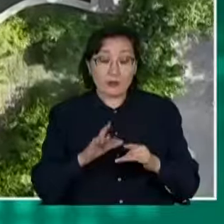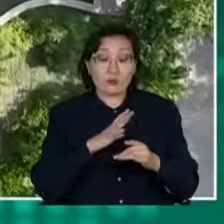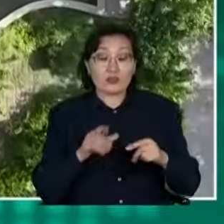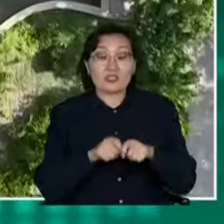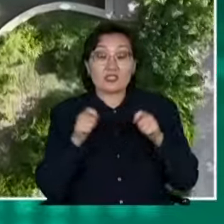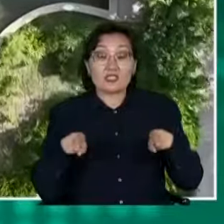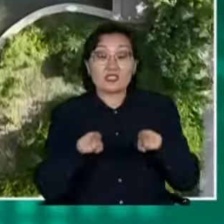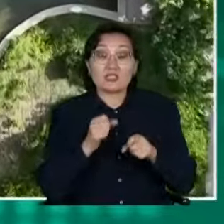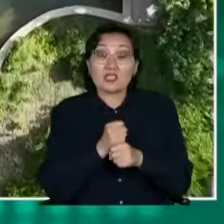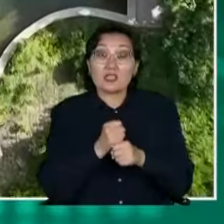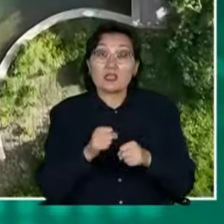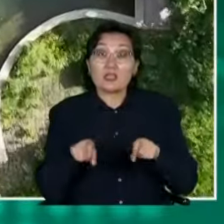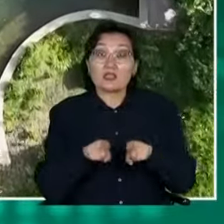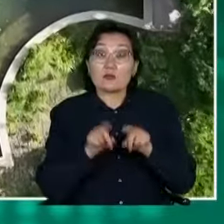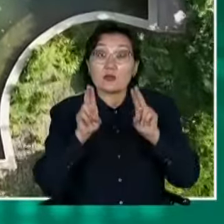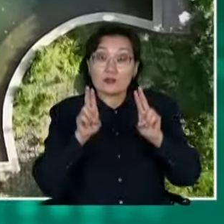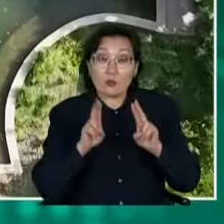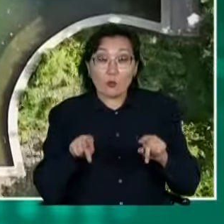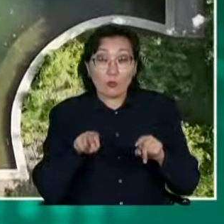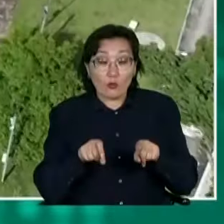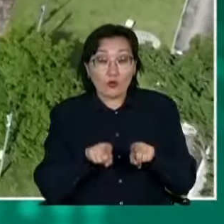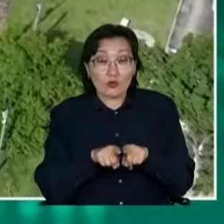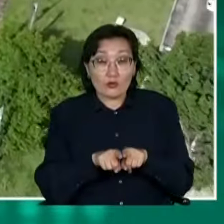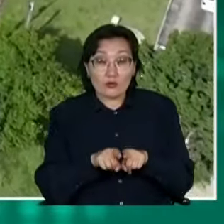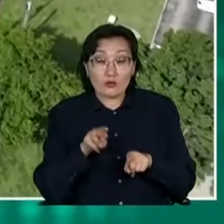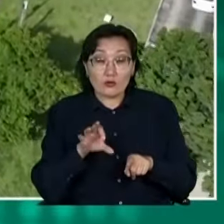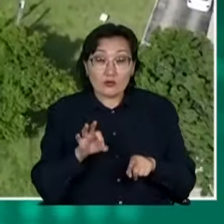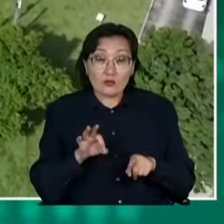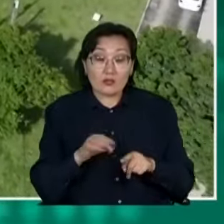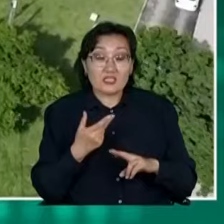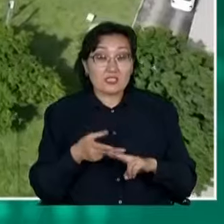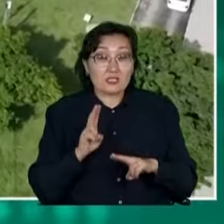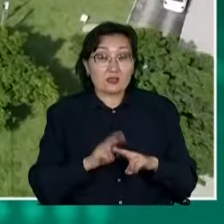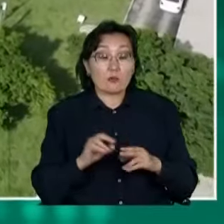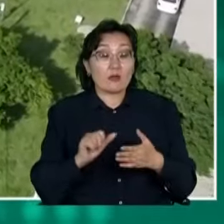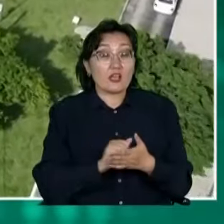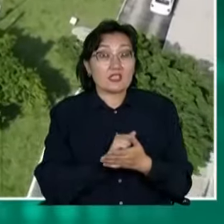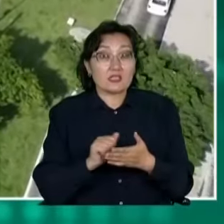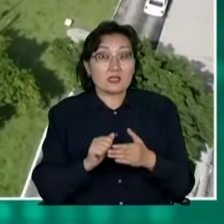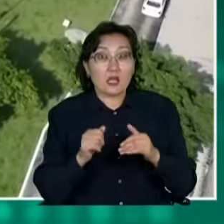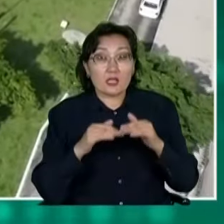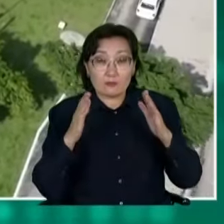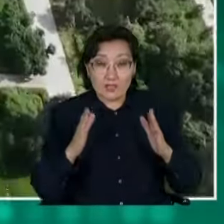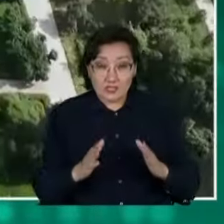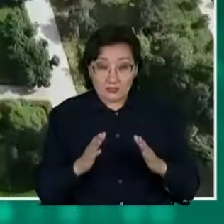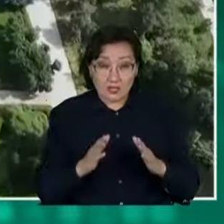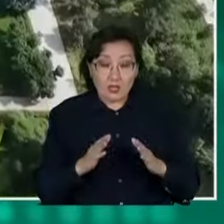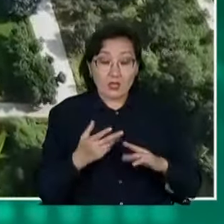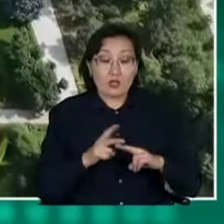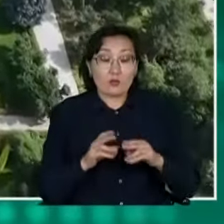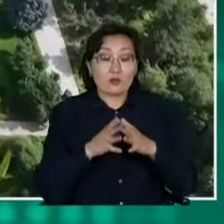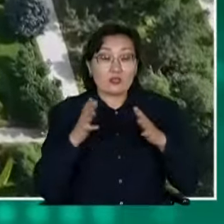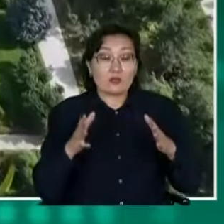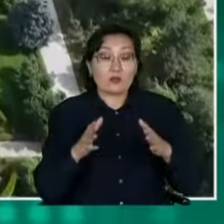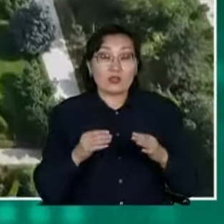созданы эти правила. Кроме того, по вот таким из новелл, вот это паспорт объекта. Это больше, наверное,